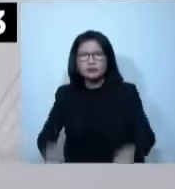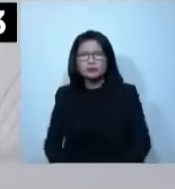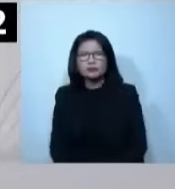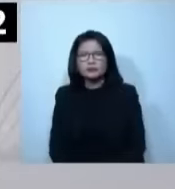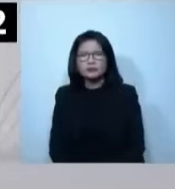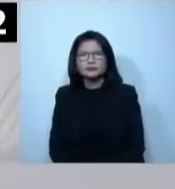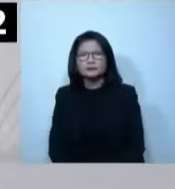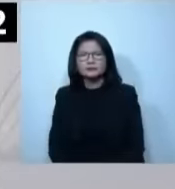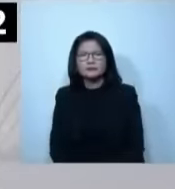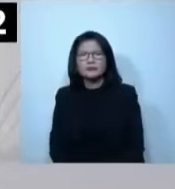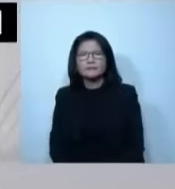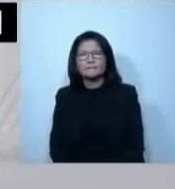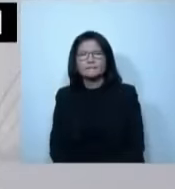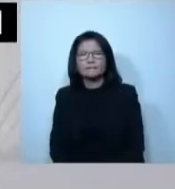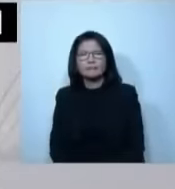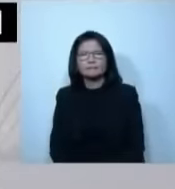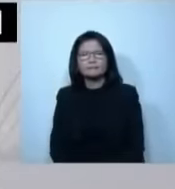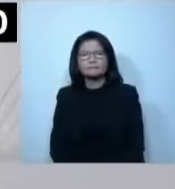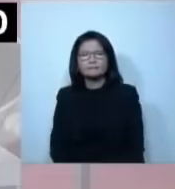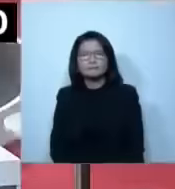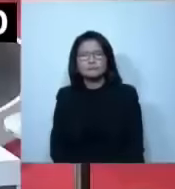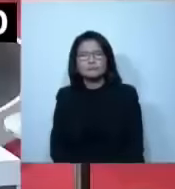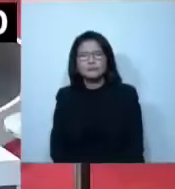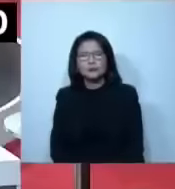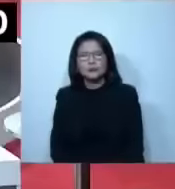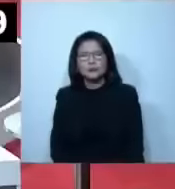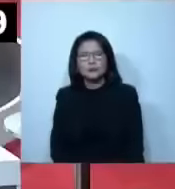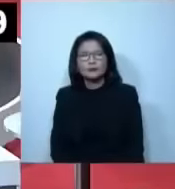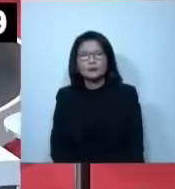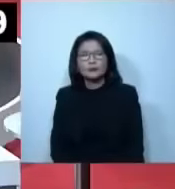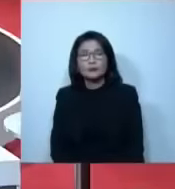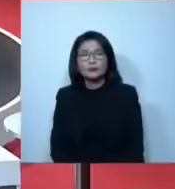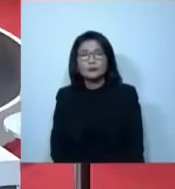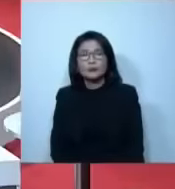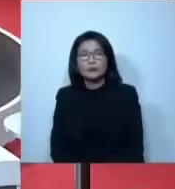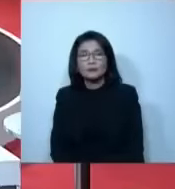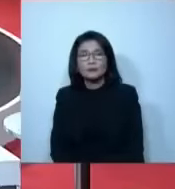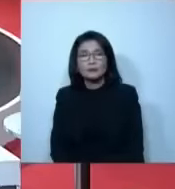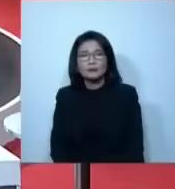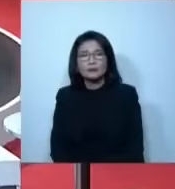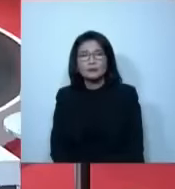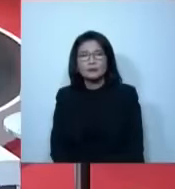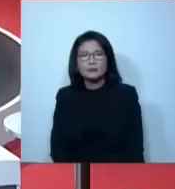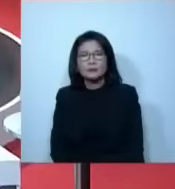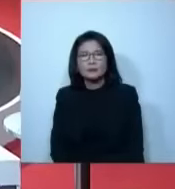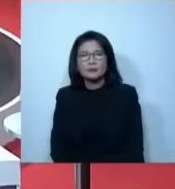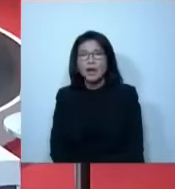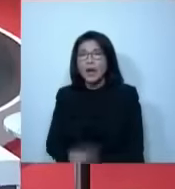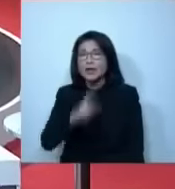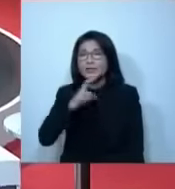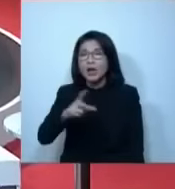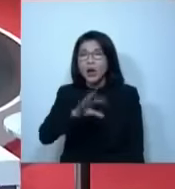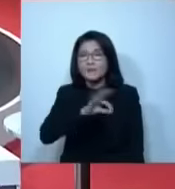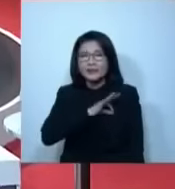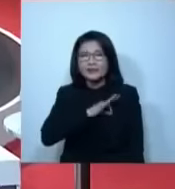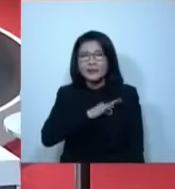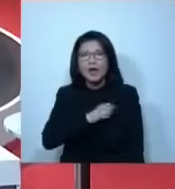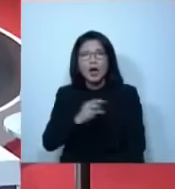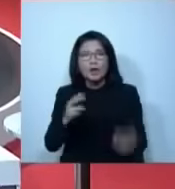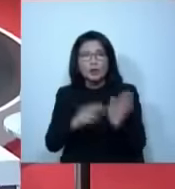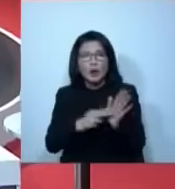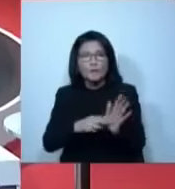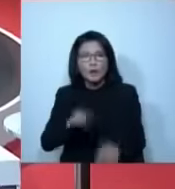Masih ada waktu Bapak? Cukup. Sudah cukup? Baik, terima kasih. Selanjutnya kami persilakan kepada calon presiden nomor urut